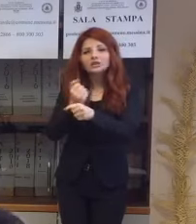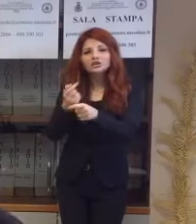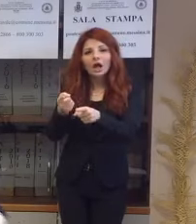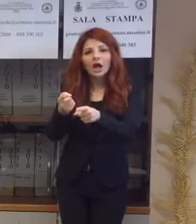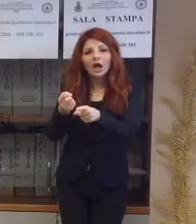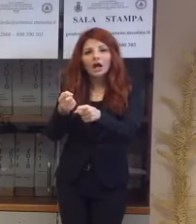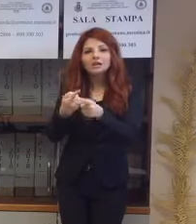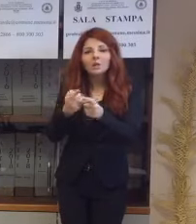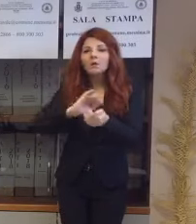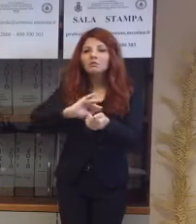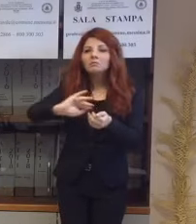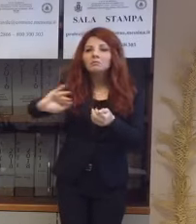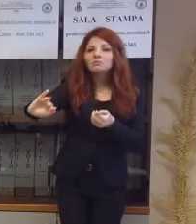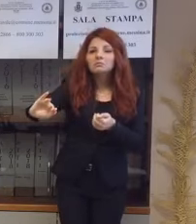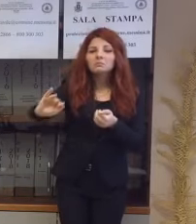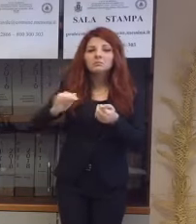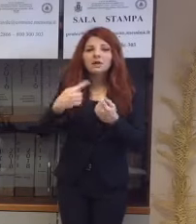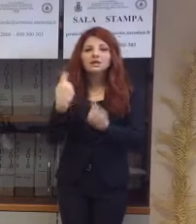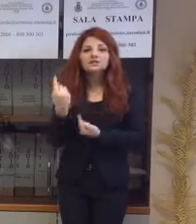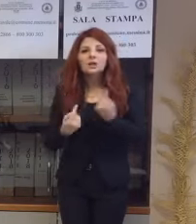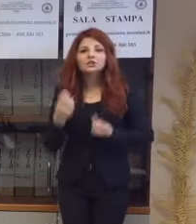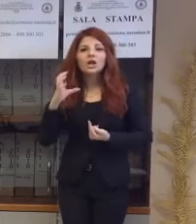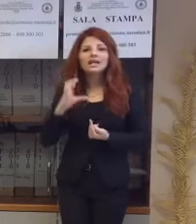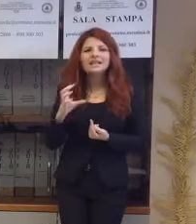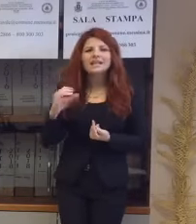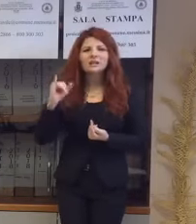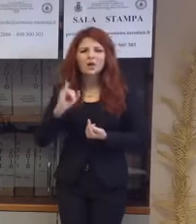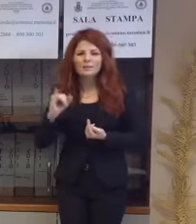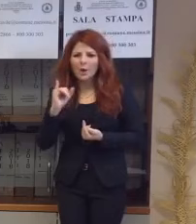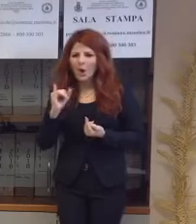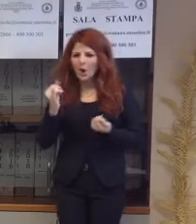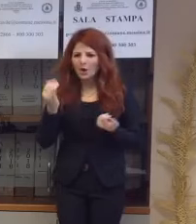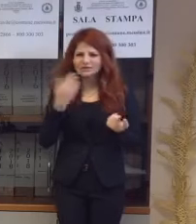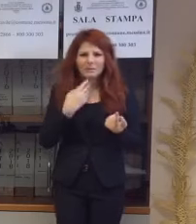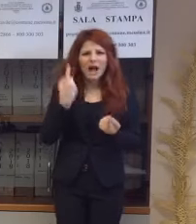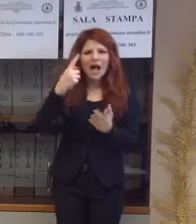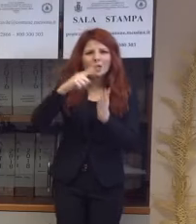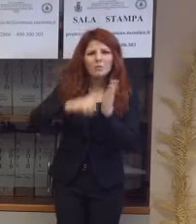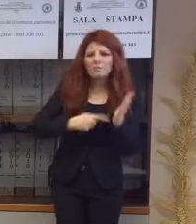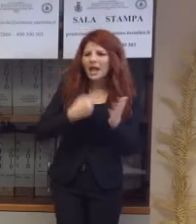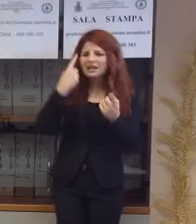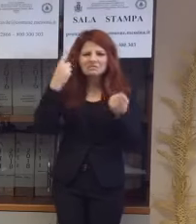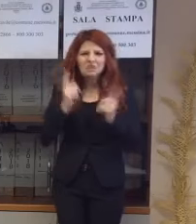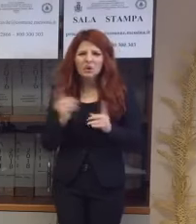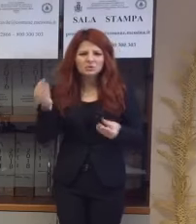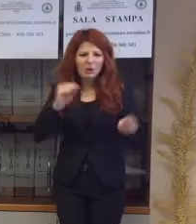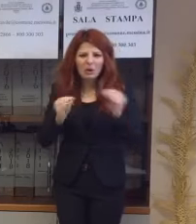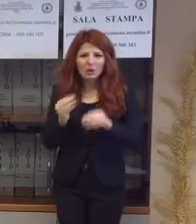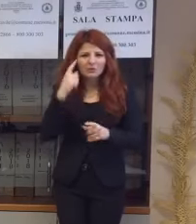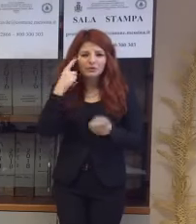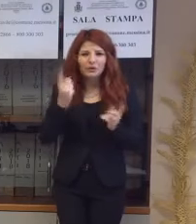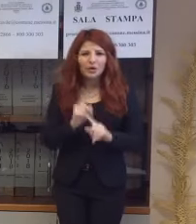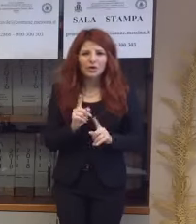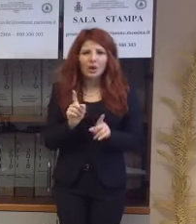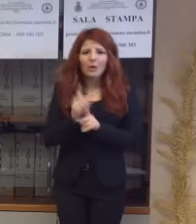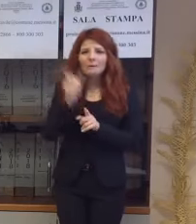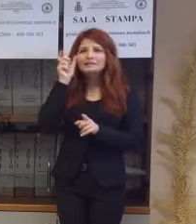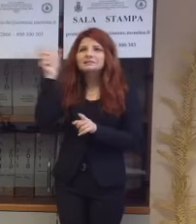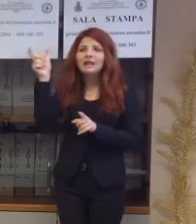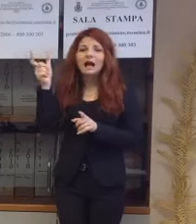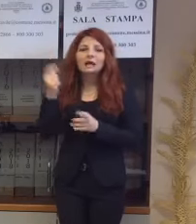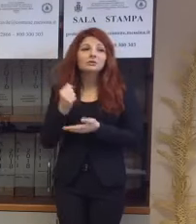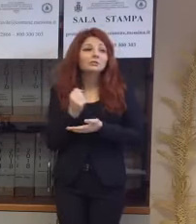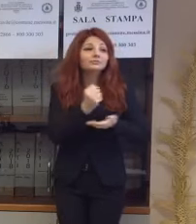di marzo col credito d'imposta, che mi pare solo per un mese, non so se ora stanno facendo proprio un problema. Ma non ne vogliamo mance di Stato!